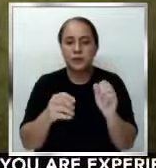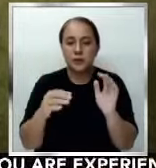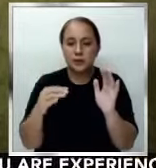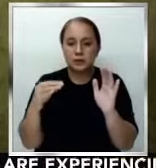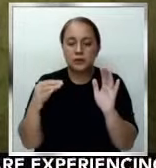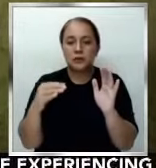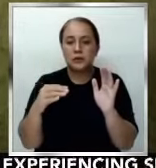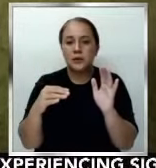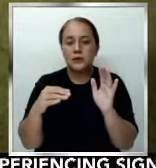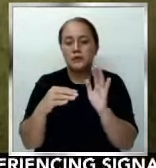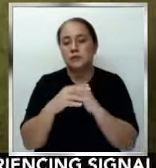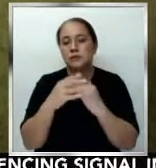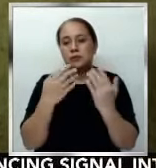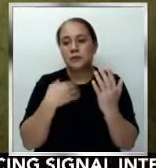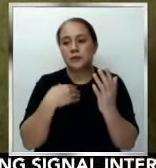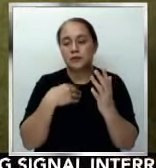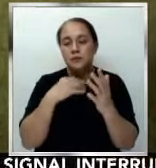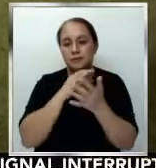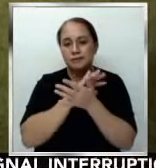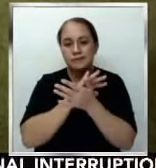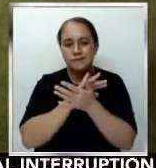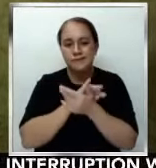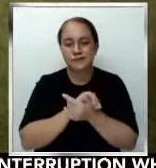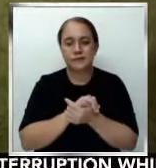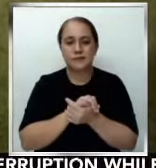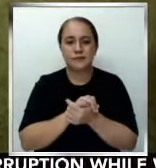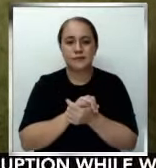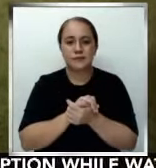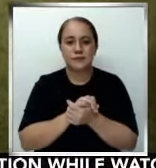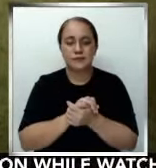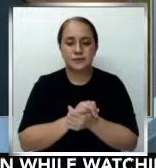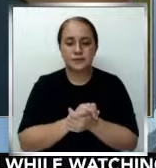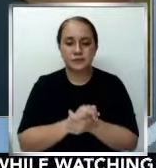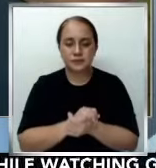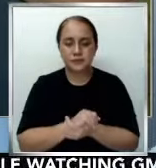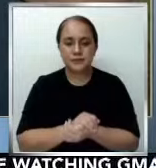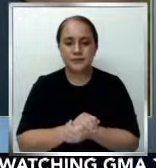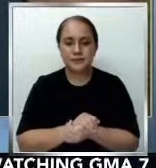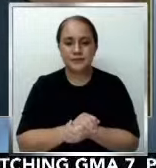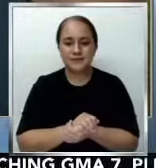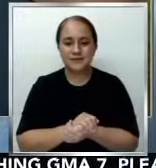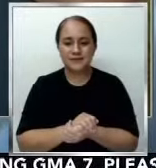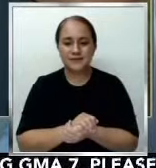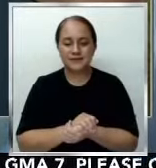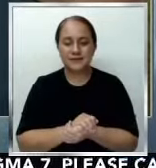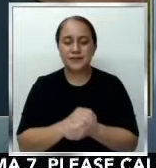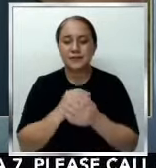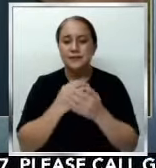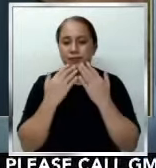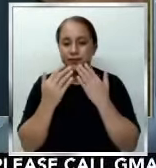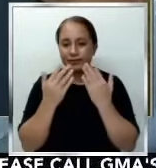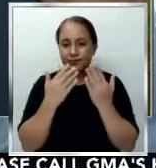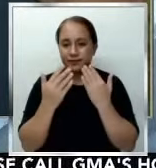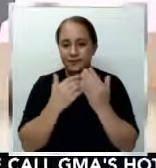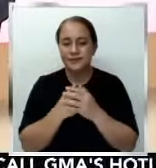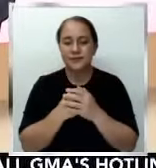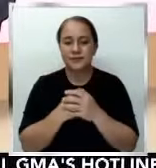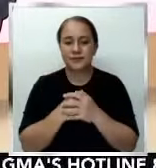mga kaso. At yan ang latest mula dito sa Bacoor. Ivan? Maraming salamat, Rafi Tima.